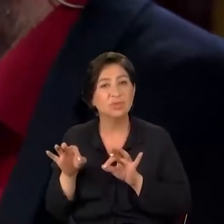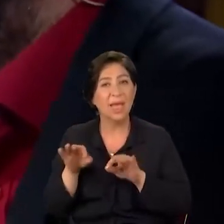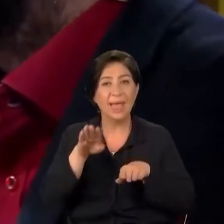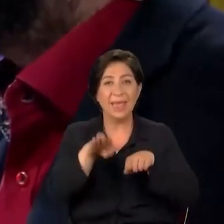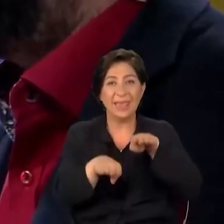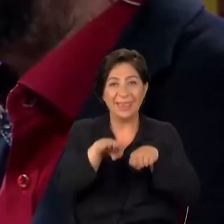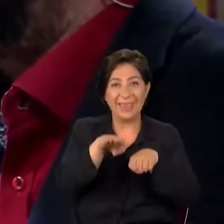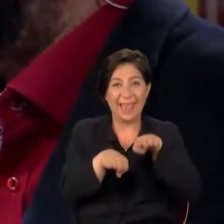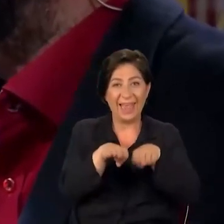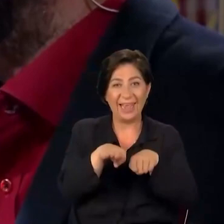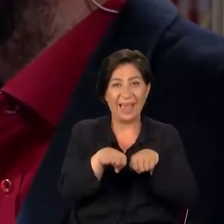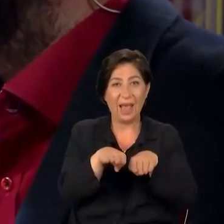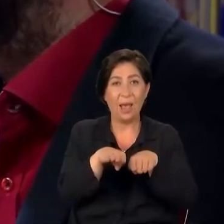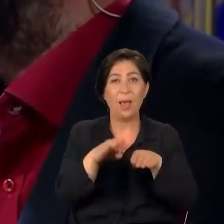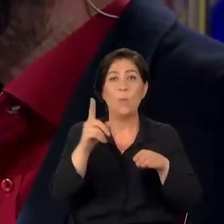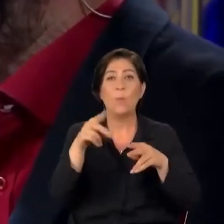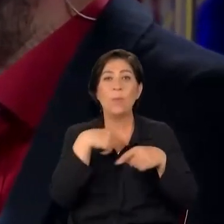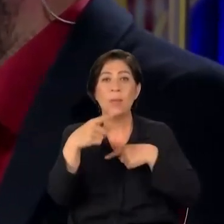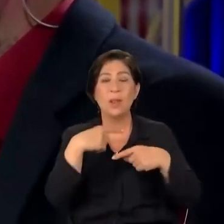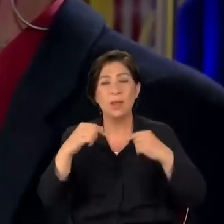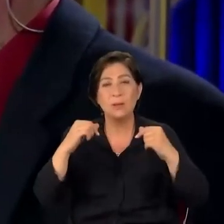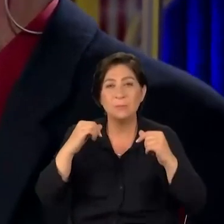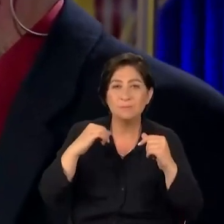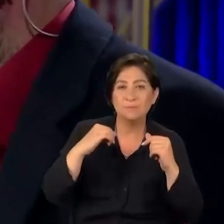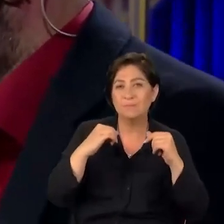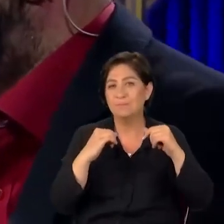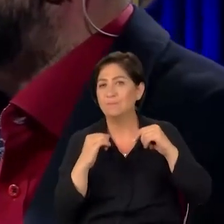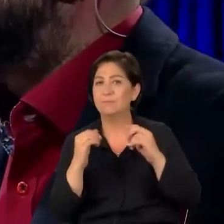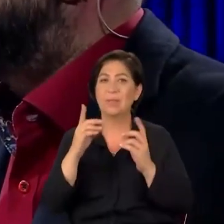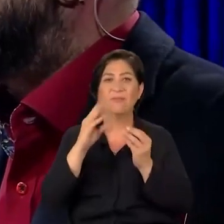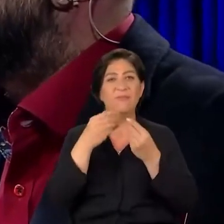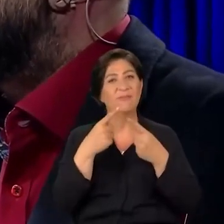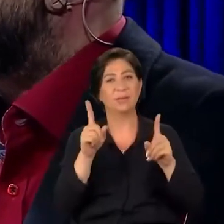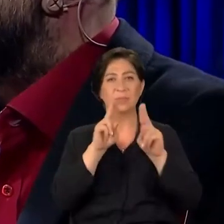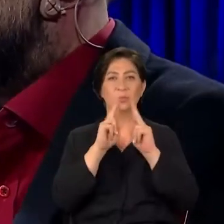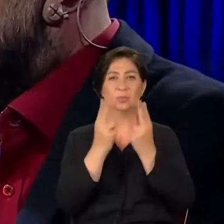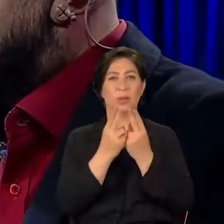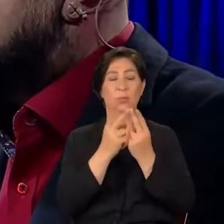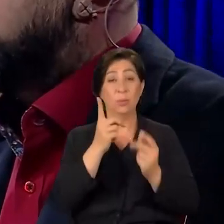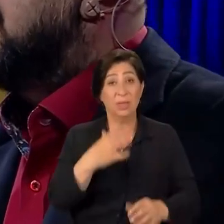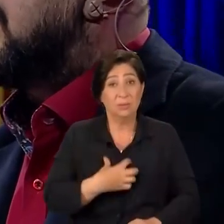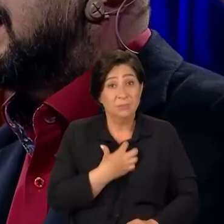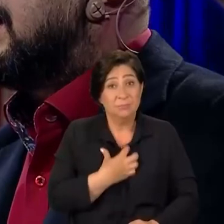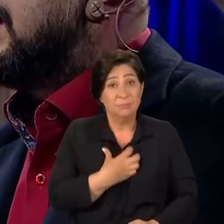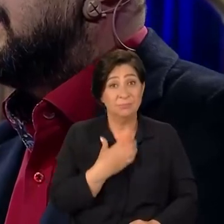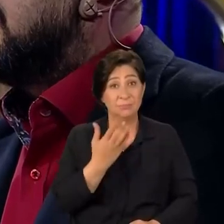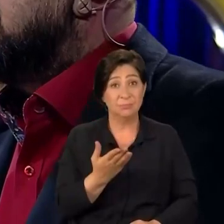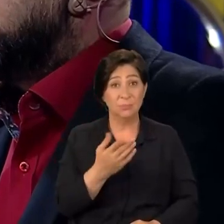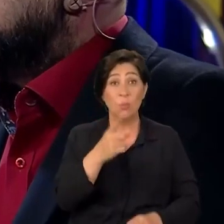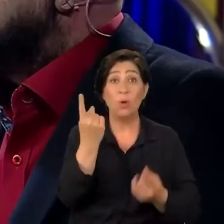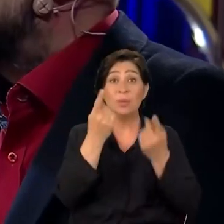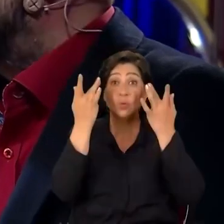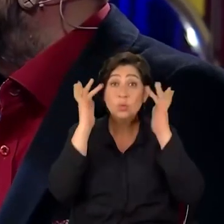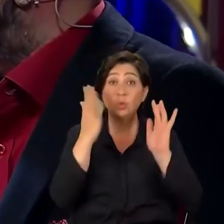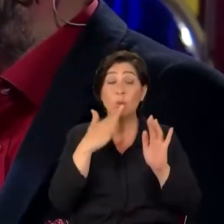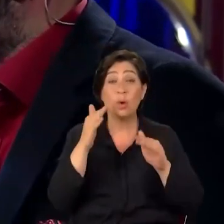başlayınca, dengeler ve boyun eğmeler noktasında bambaşka bir dünya ortaya çıkıyor. Bu da bir tedirginlik kaynağı. Çünkü